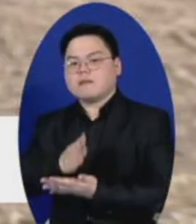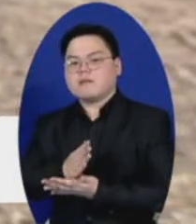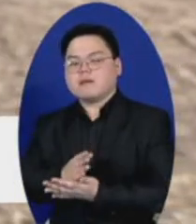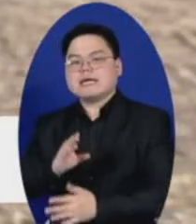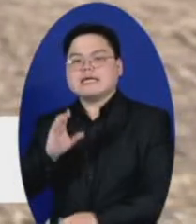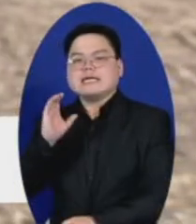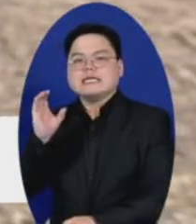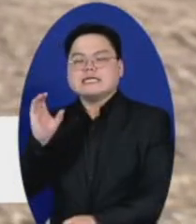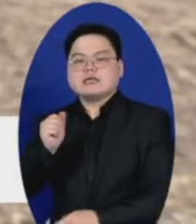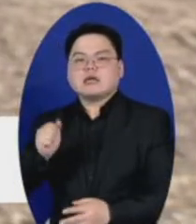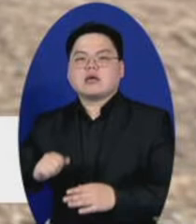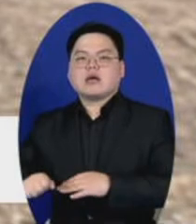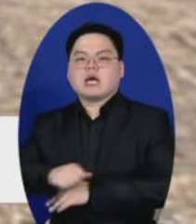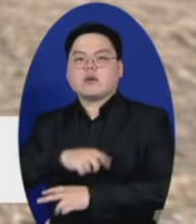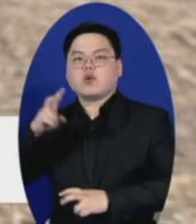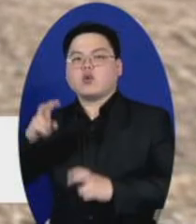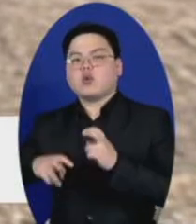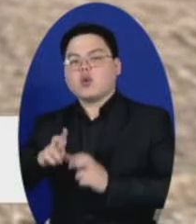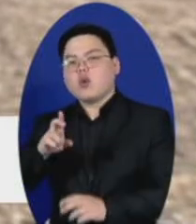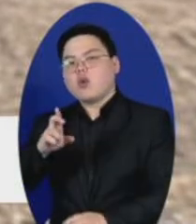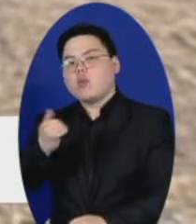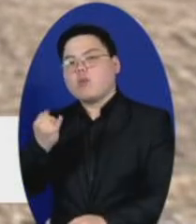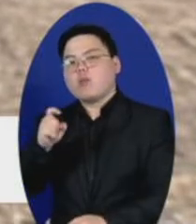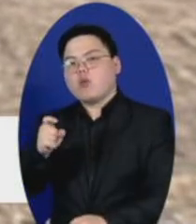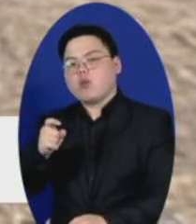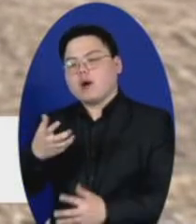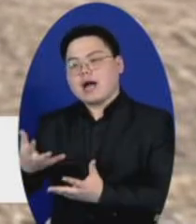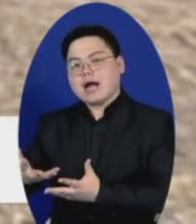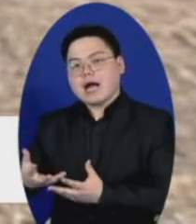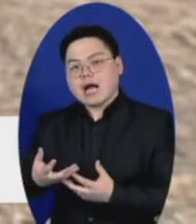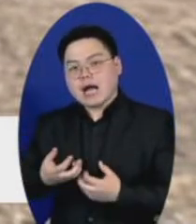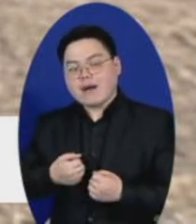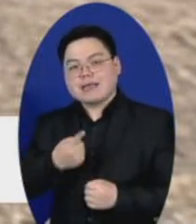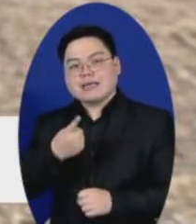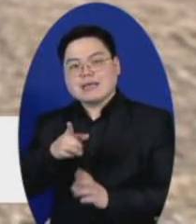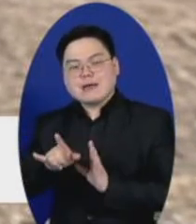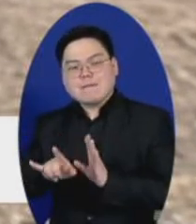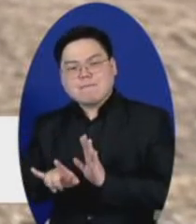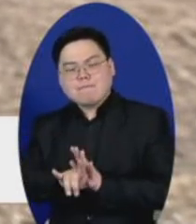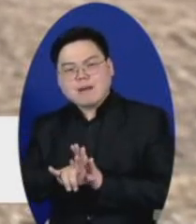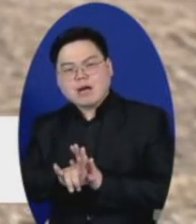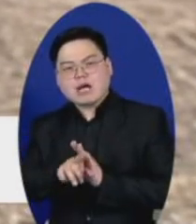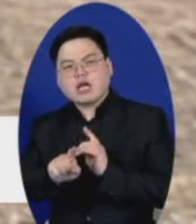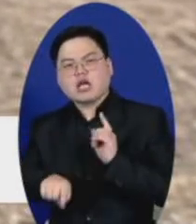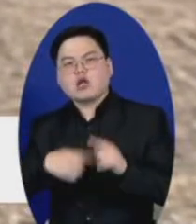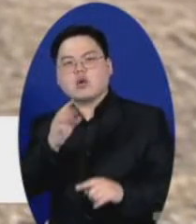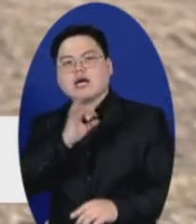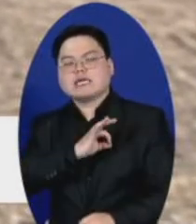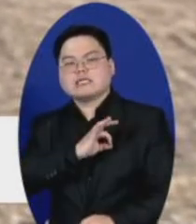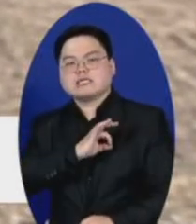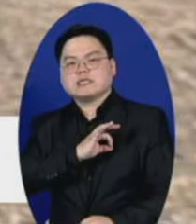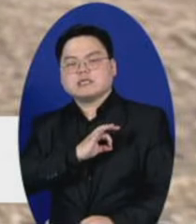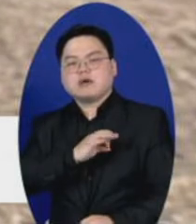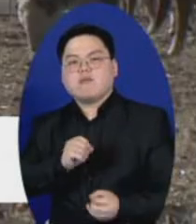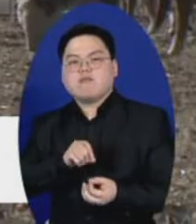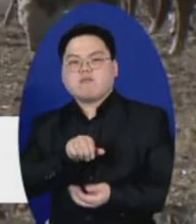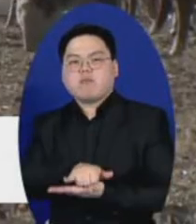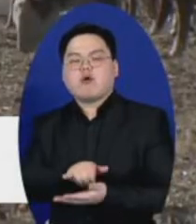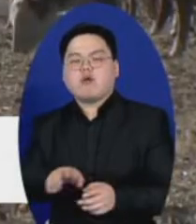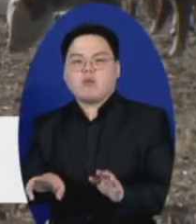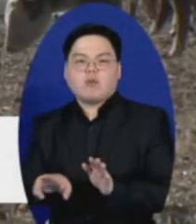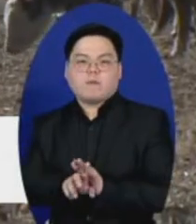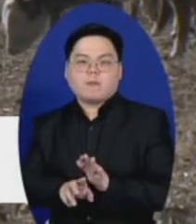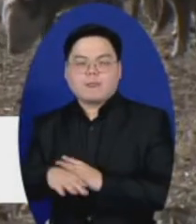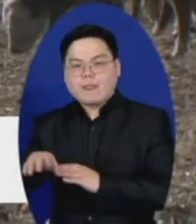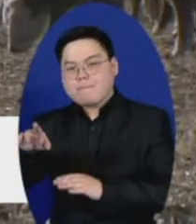Сэлэнг үйлдвэрийн хамбахыг авч авсан дараа нэг малаас гарч байгаа ашиг шимийг нэмэгдүүлж жин нэмэлтээ малынхаа